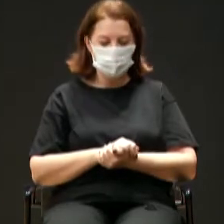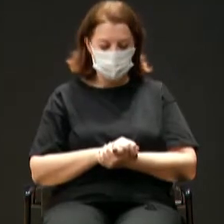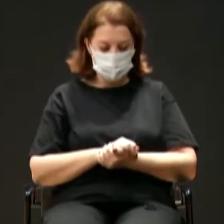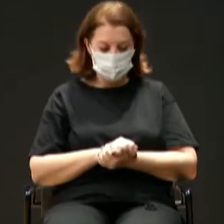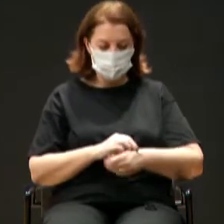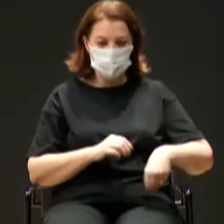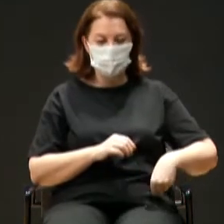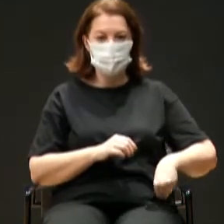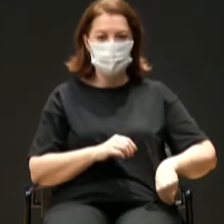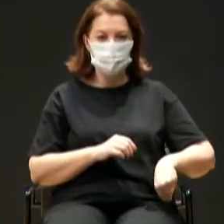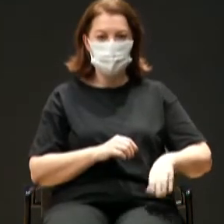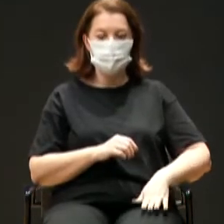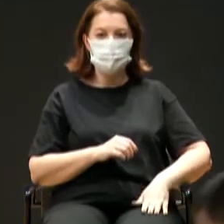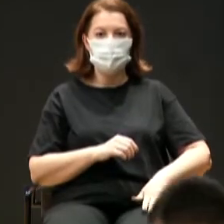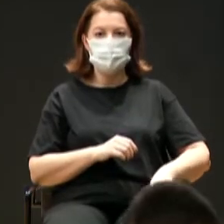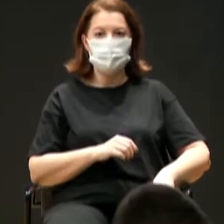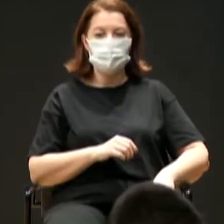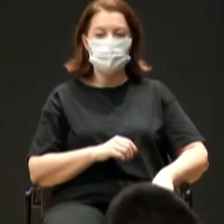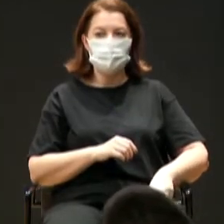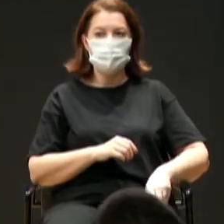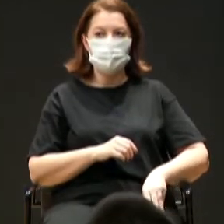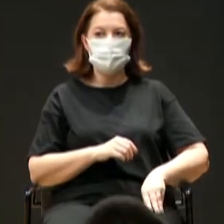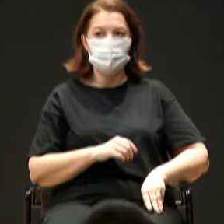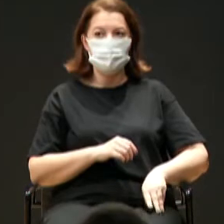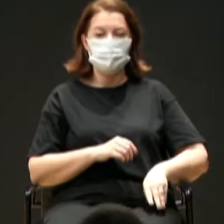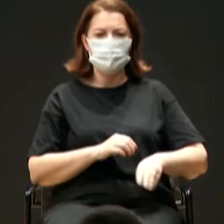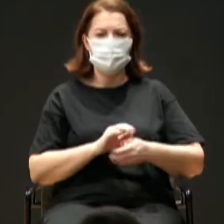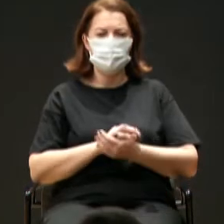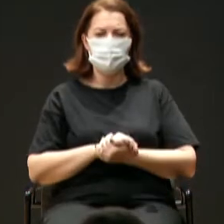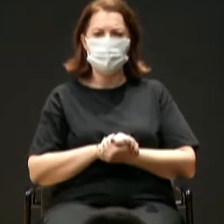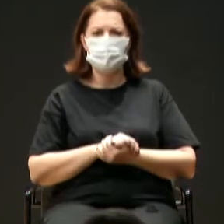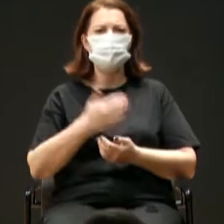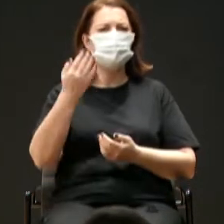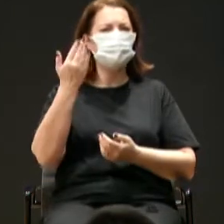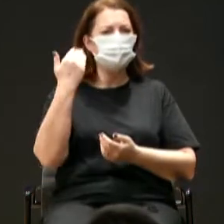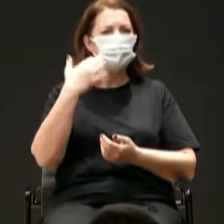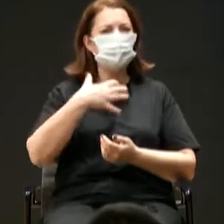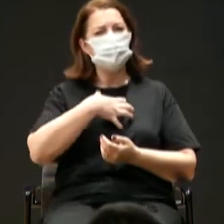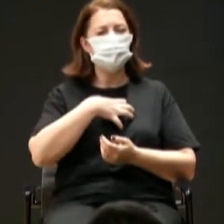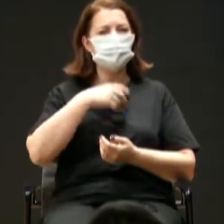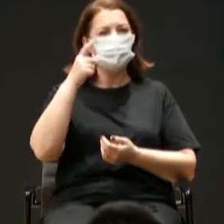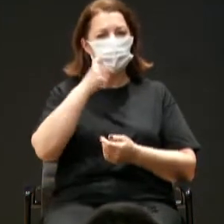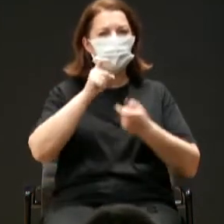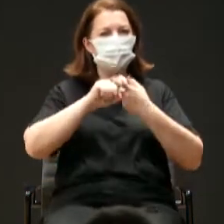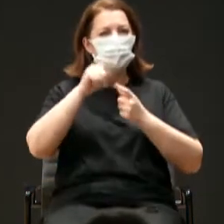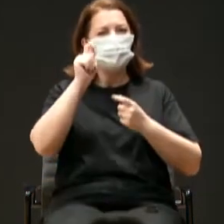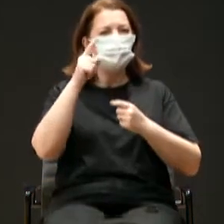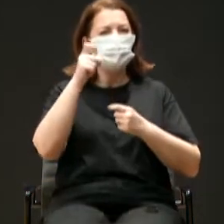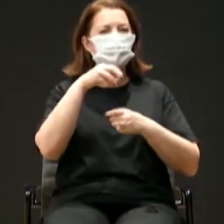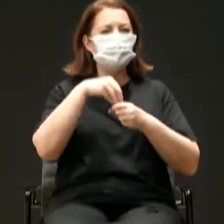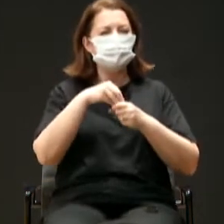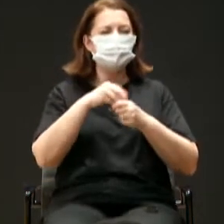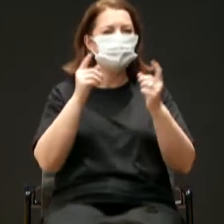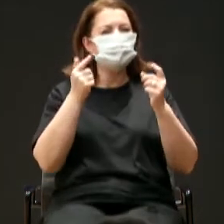Değerli arkadaşlar, müsaadenizle ben de geçmiş olduğumuz Haziran ayı ve içinde bulunduğumuz Temmuz ayı ile ilgili birkaç kelam